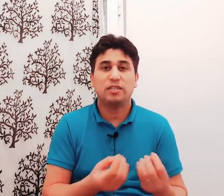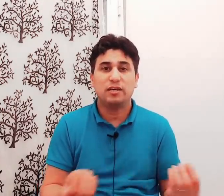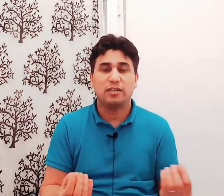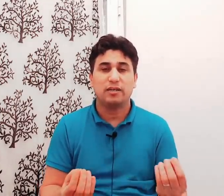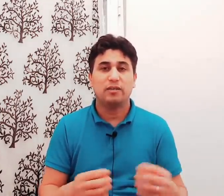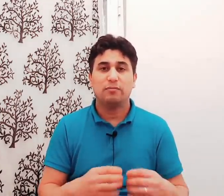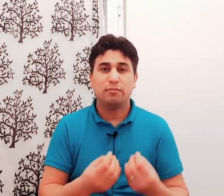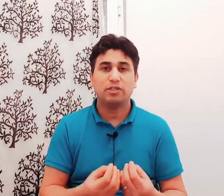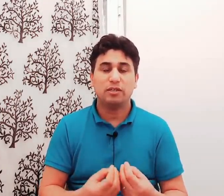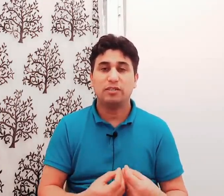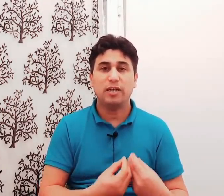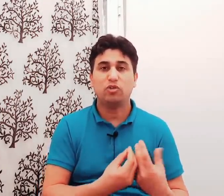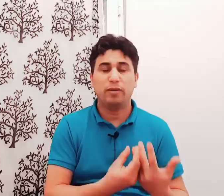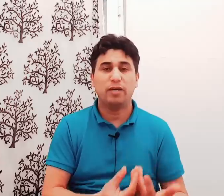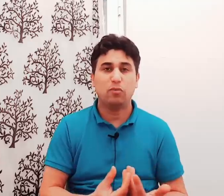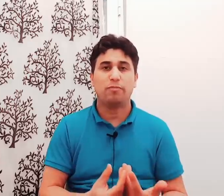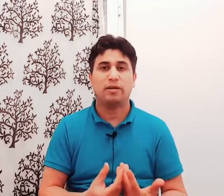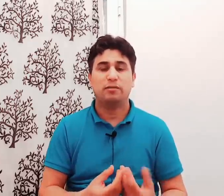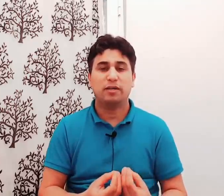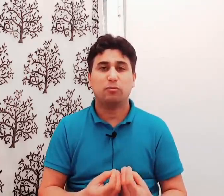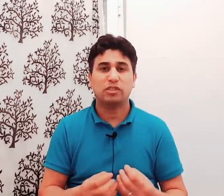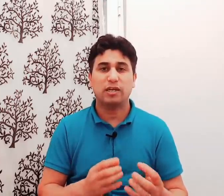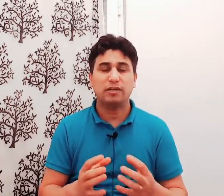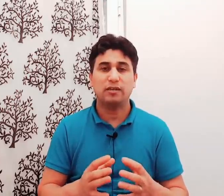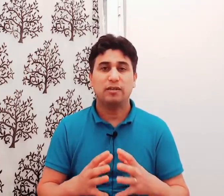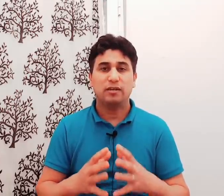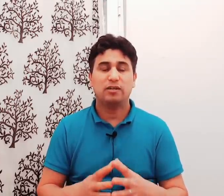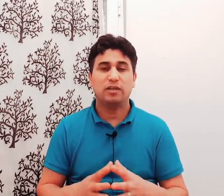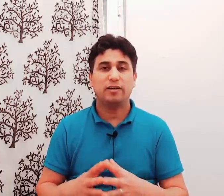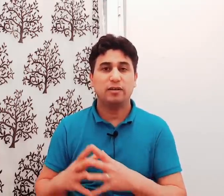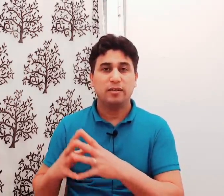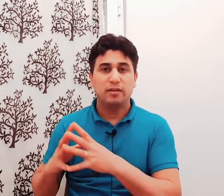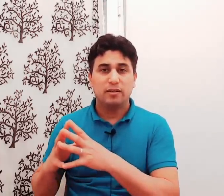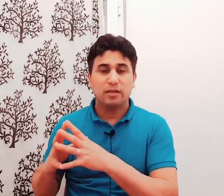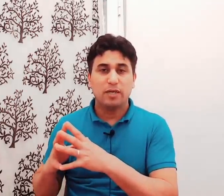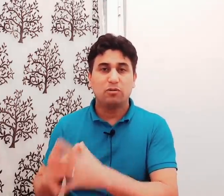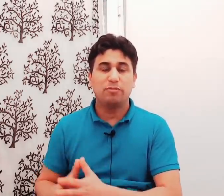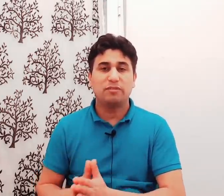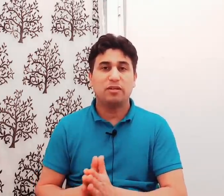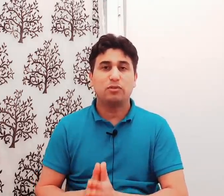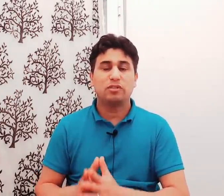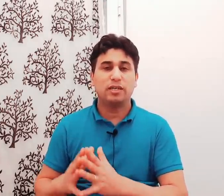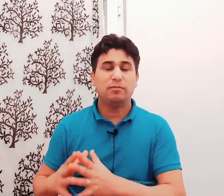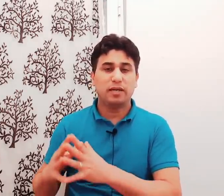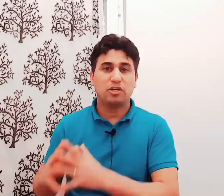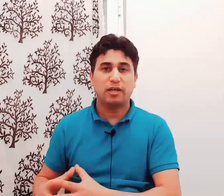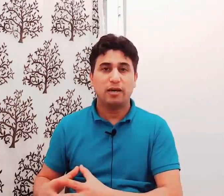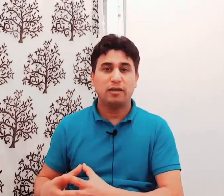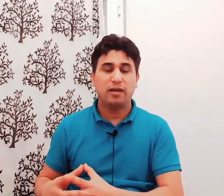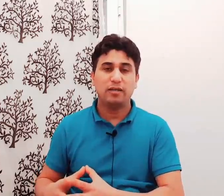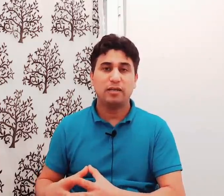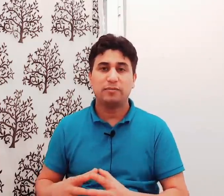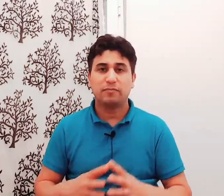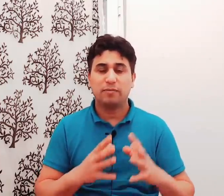المرحله جديده علينا باش نتعايشوا مع هذا الوباء بهذا المصطلح هذا. علاش؟ لان كما كنقول بزاف ديال الفيديوهات، يعني ما كاينش